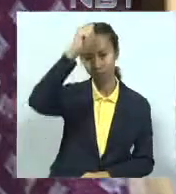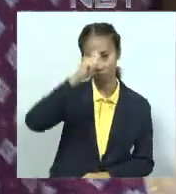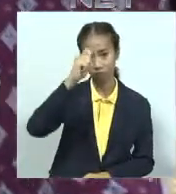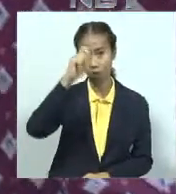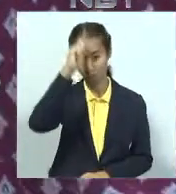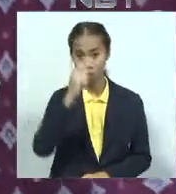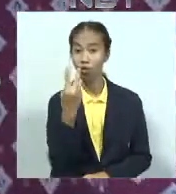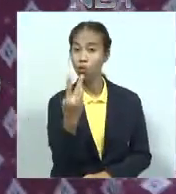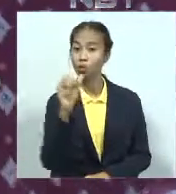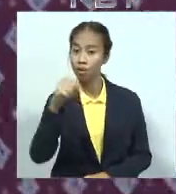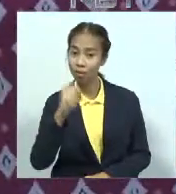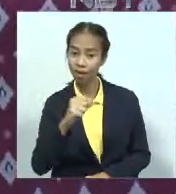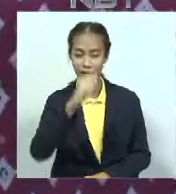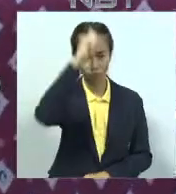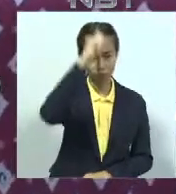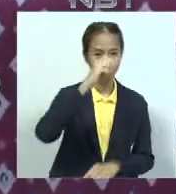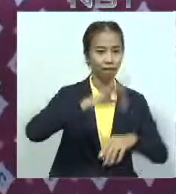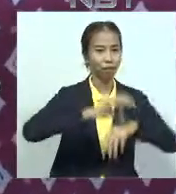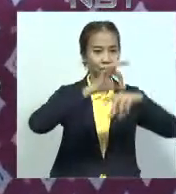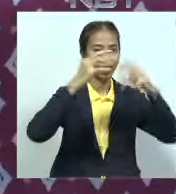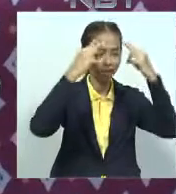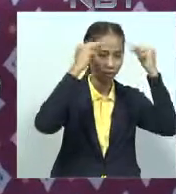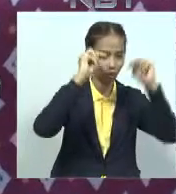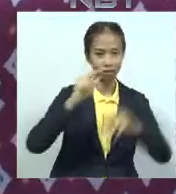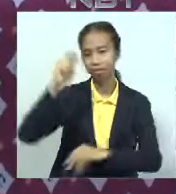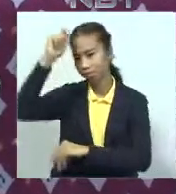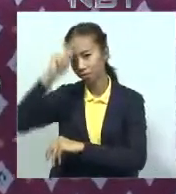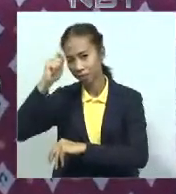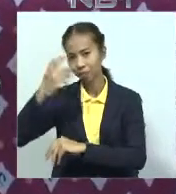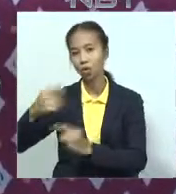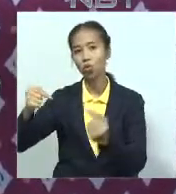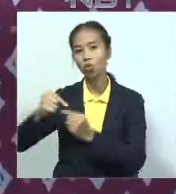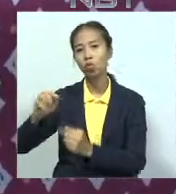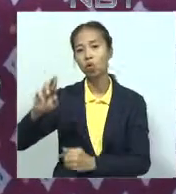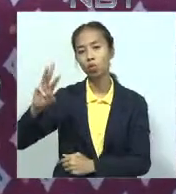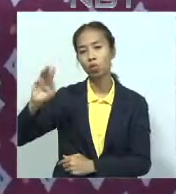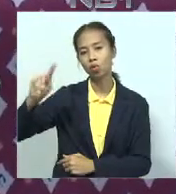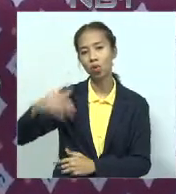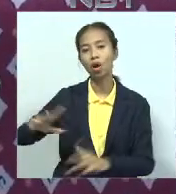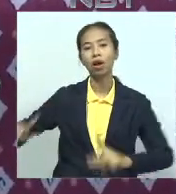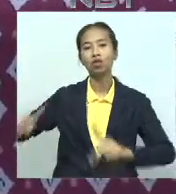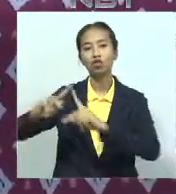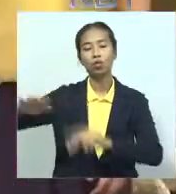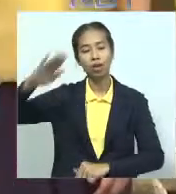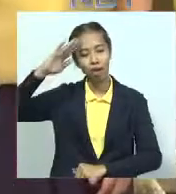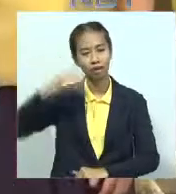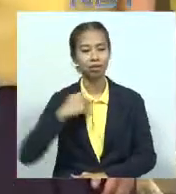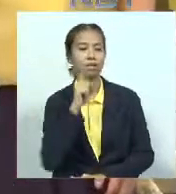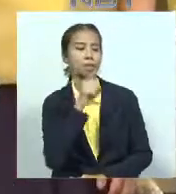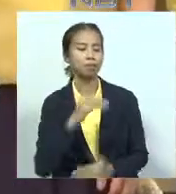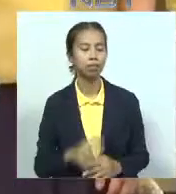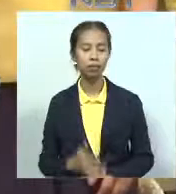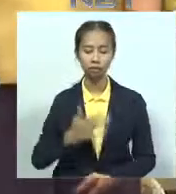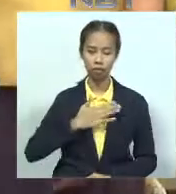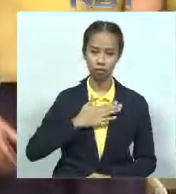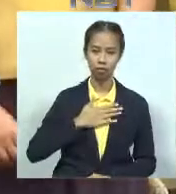เลยหรือไม่ทั้งในตำแหน่งนายกรัฐมนตรีและรัฐมนตรีว่าการกระทรวงกลาโหมในสมัยรัฐบาลหน้าซึ่งนายกรัฐมนตรีระบุว่าตนเ